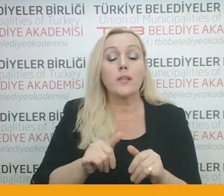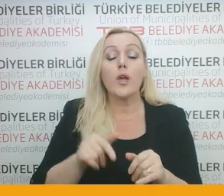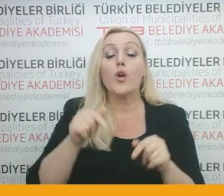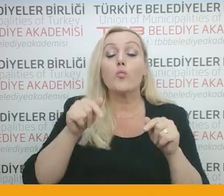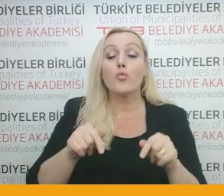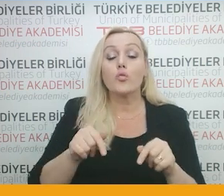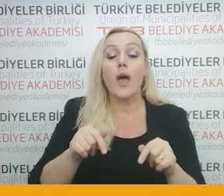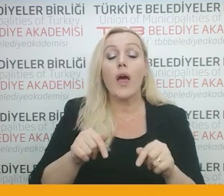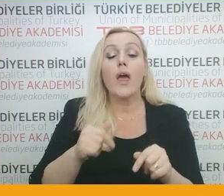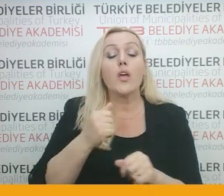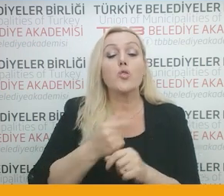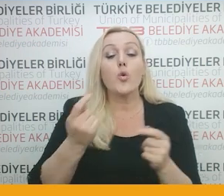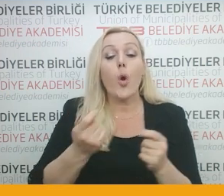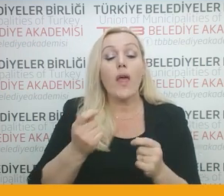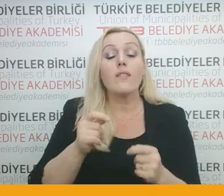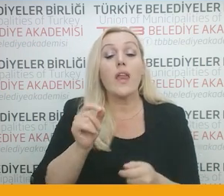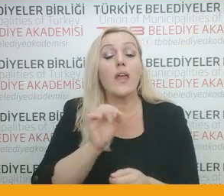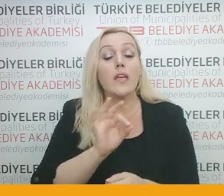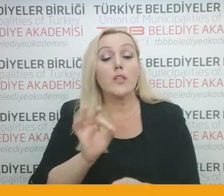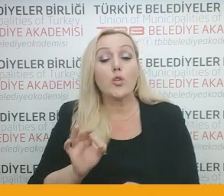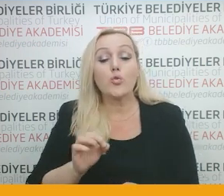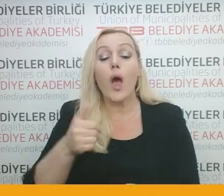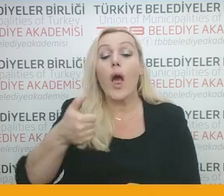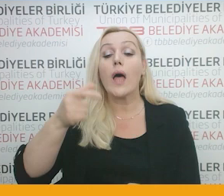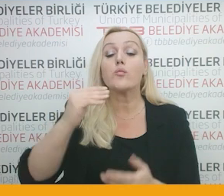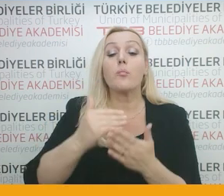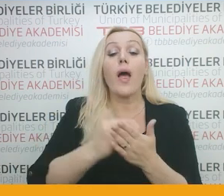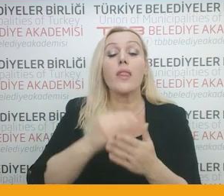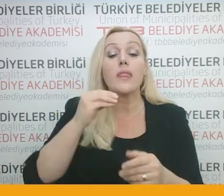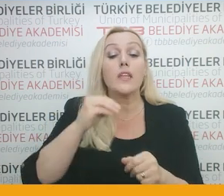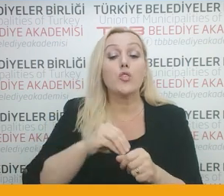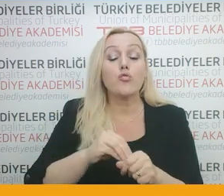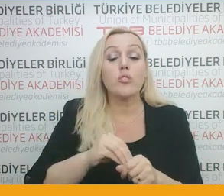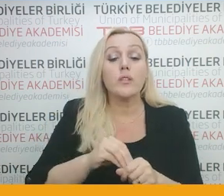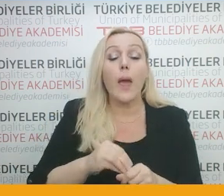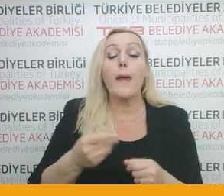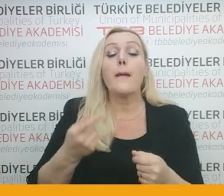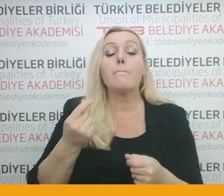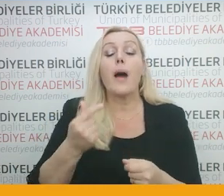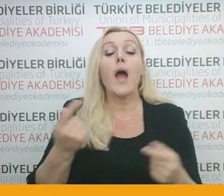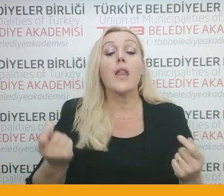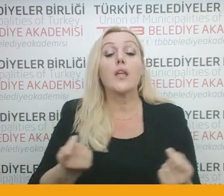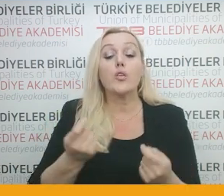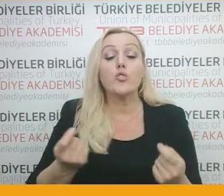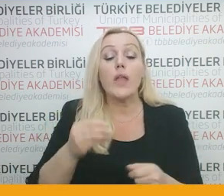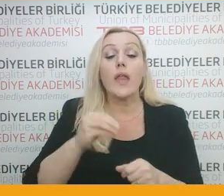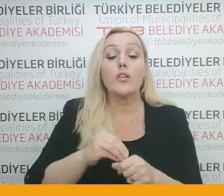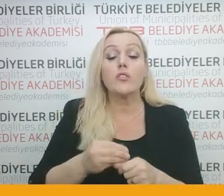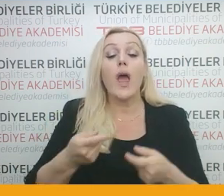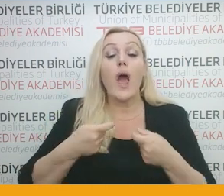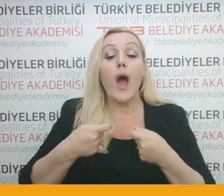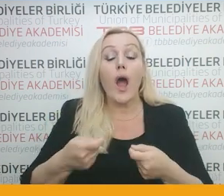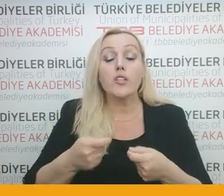burada yazıyor. 63. maddede mali hizmetler biriminde ön mali kontrol görevi yürütenler mali işlem sürecinde görev alamazlar. Harcama yetkililiği ile